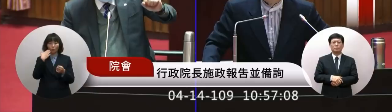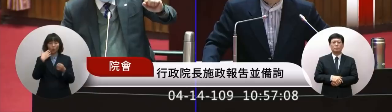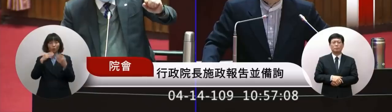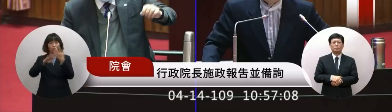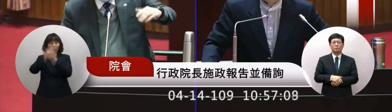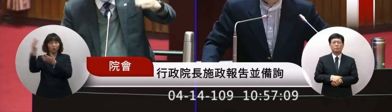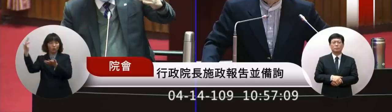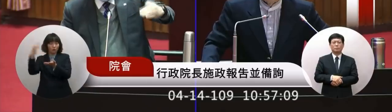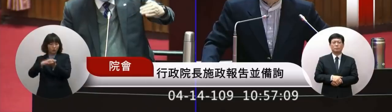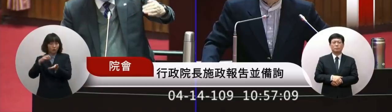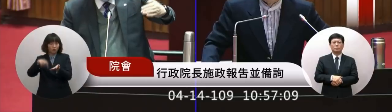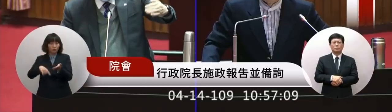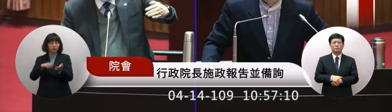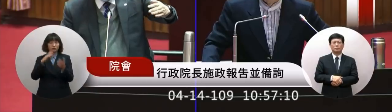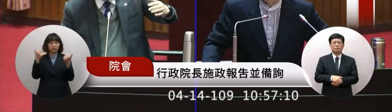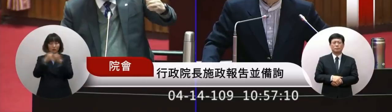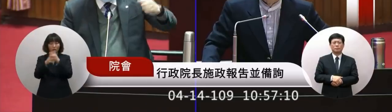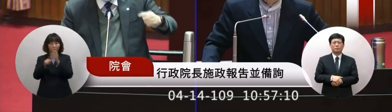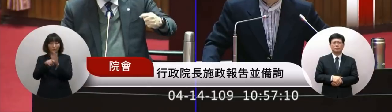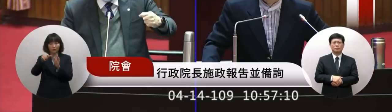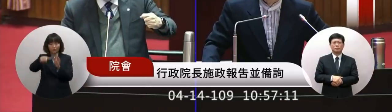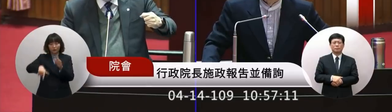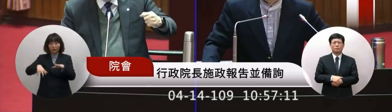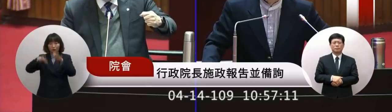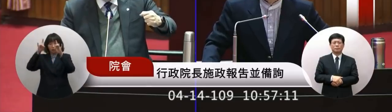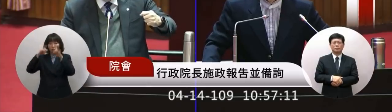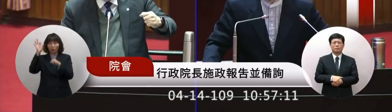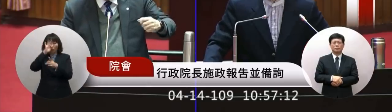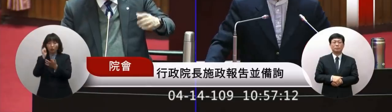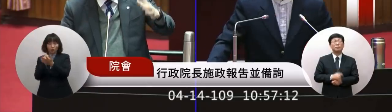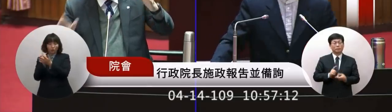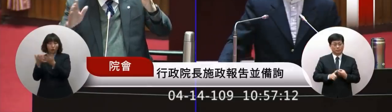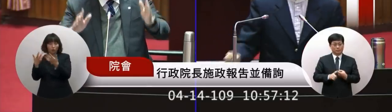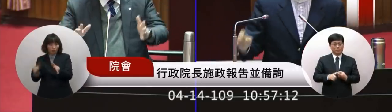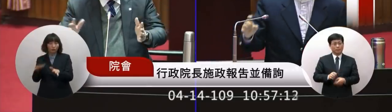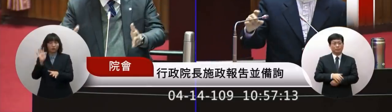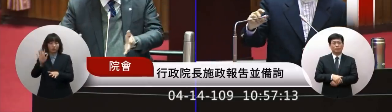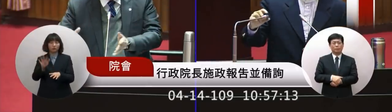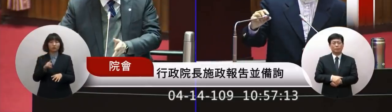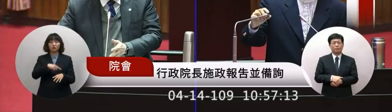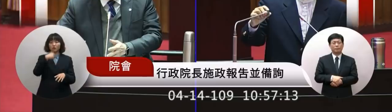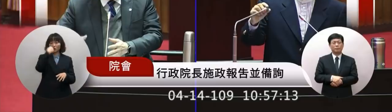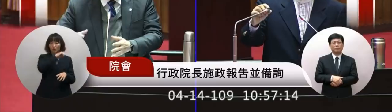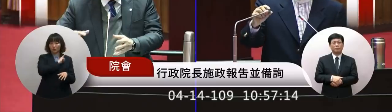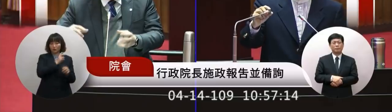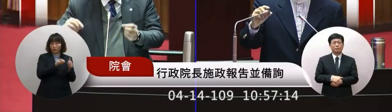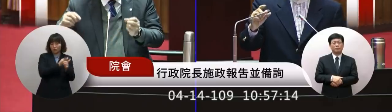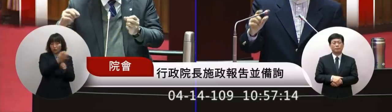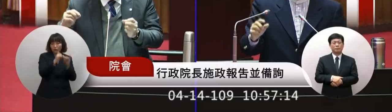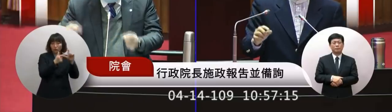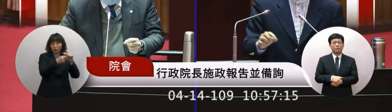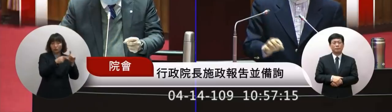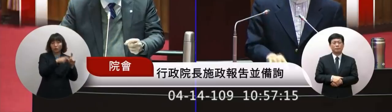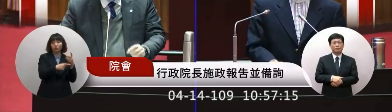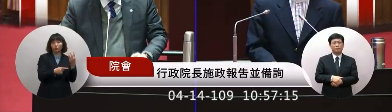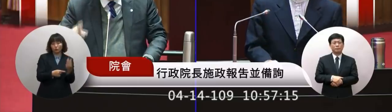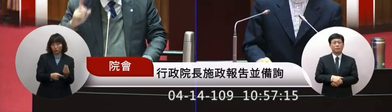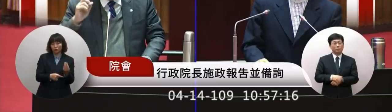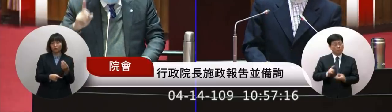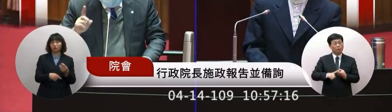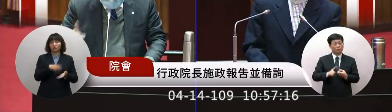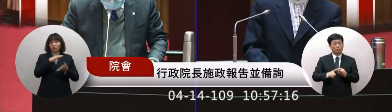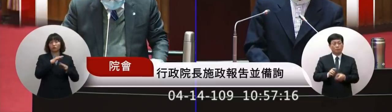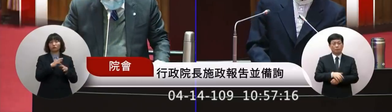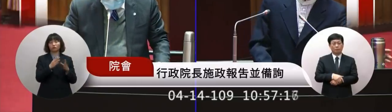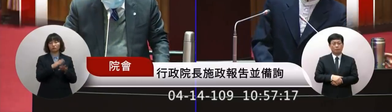境外移入，表示我们在边境的时候就筛到很多，好，那国内的本土的社区的风险就很低。 对啊。